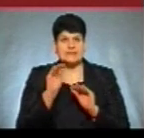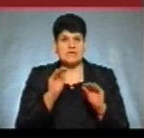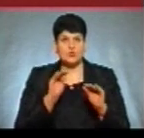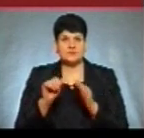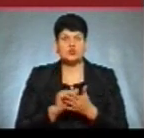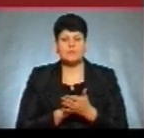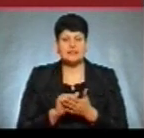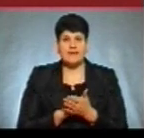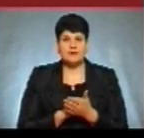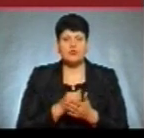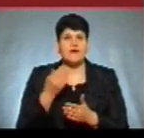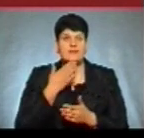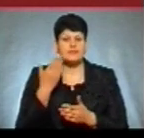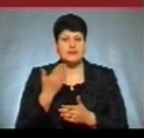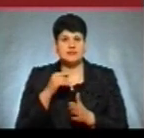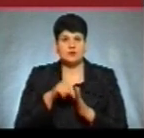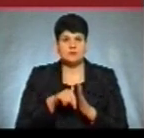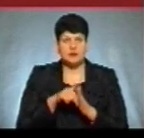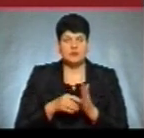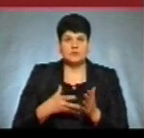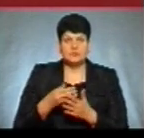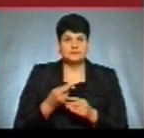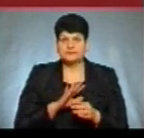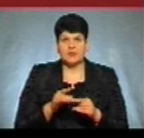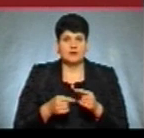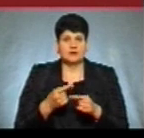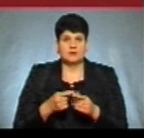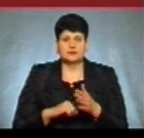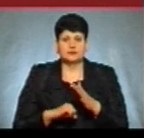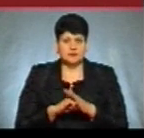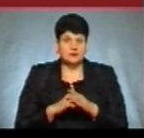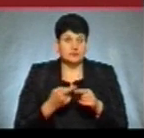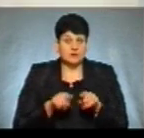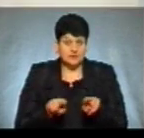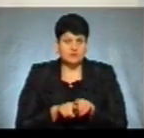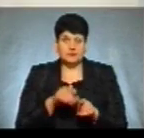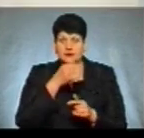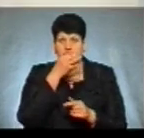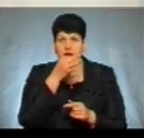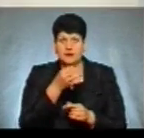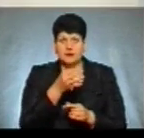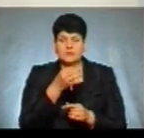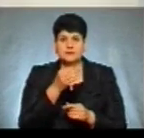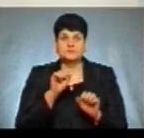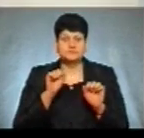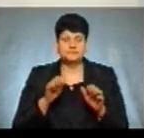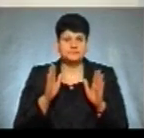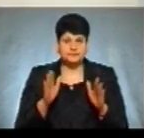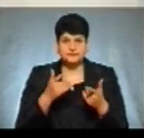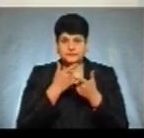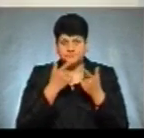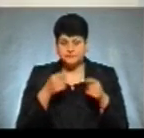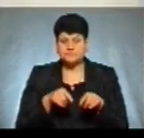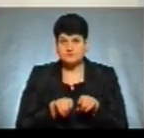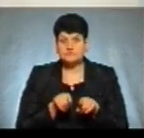матеріалу агітаційного змісту, але проплаченого не через фонд, це, в принципі, також відповідальність, і може бути інформація такого